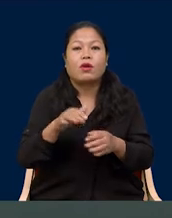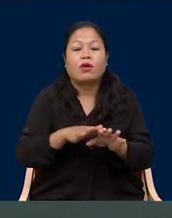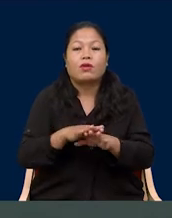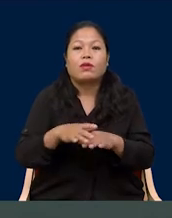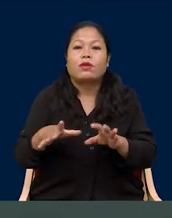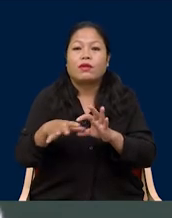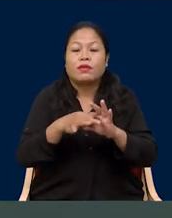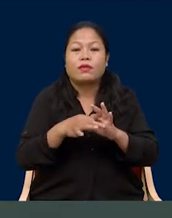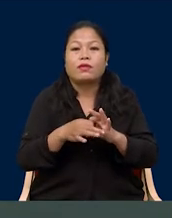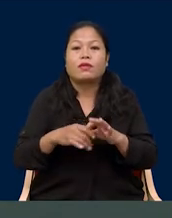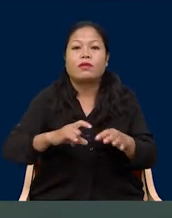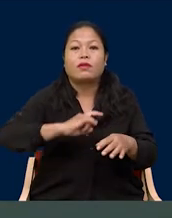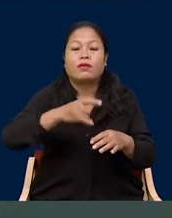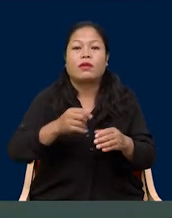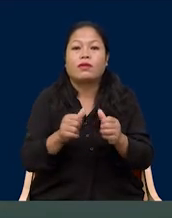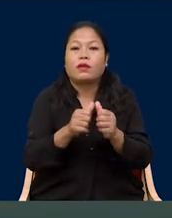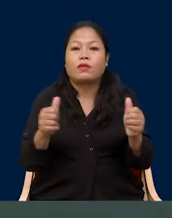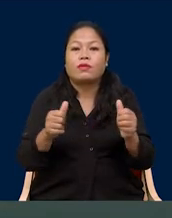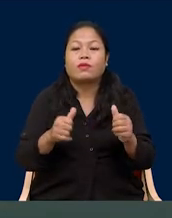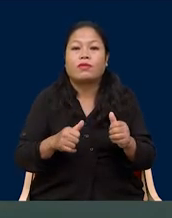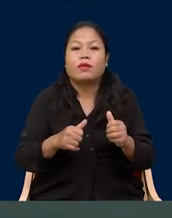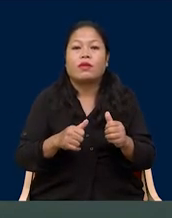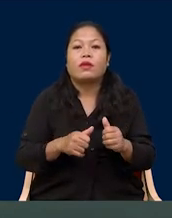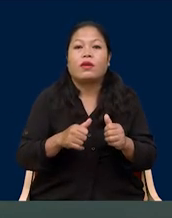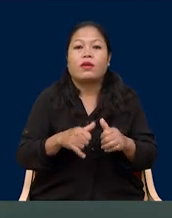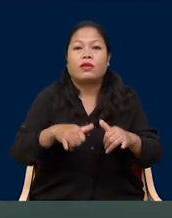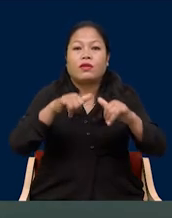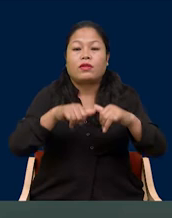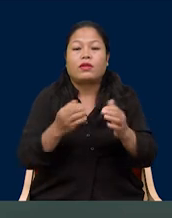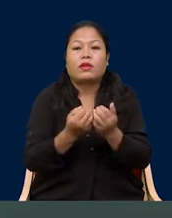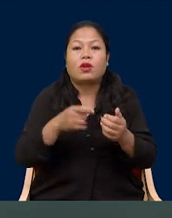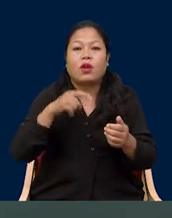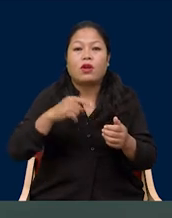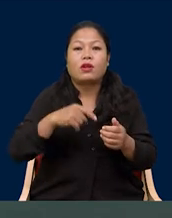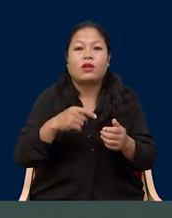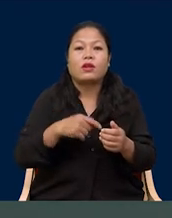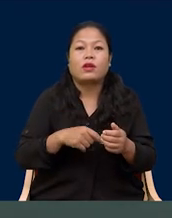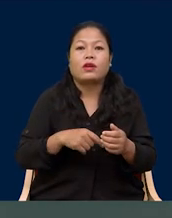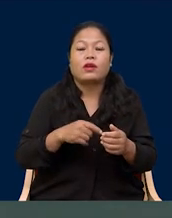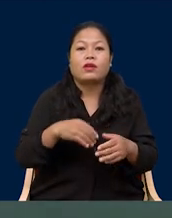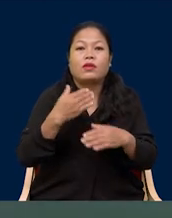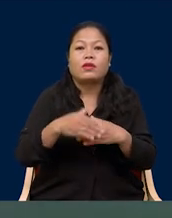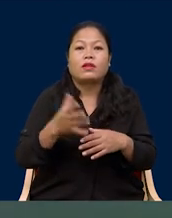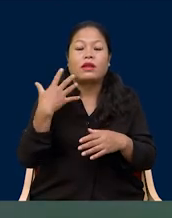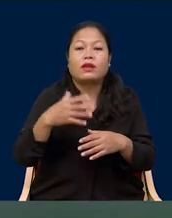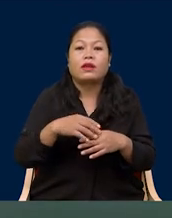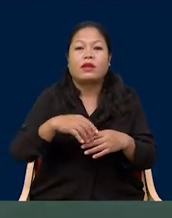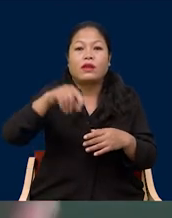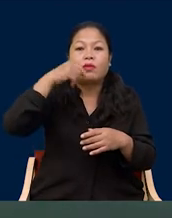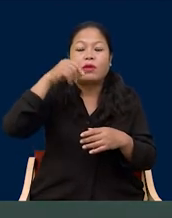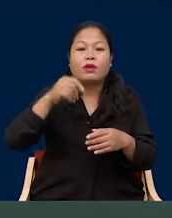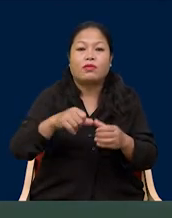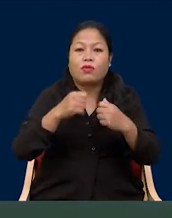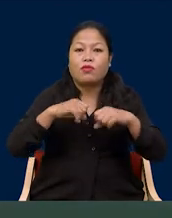अनि उहाँहरूसँग मिलेर हामीले त्यही अनुसार डिजाइन क्रिएट गर्ने। अनि त्यो डिजाइन चाहिँ आजकलको जमानामा हामीले धेरै प्लास्टिक युज हुने,